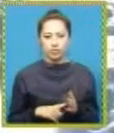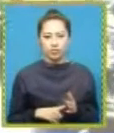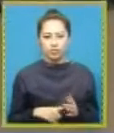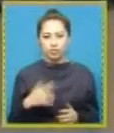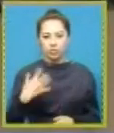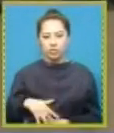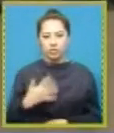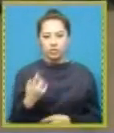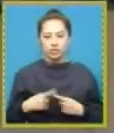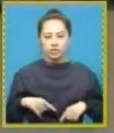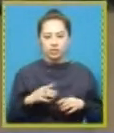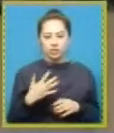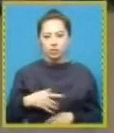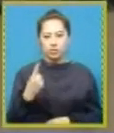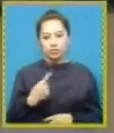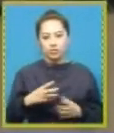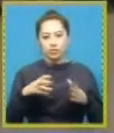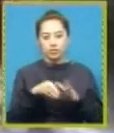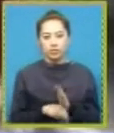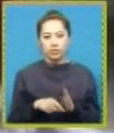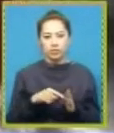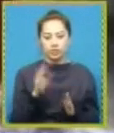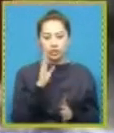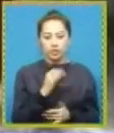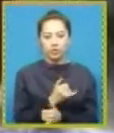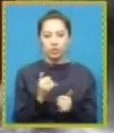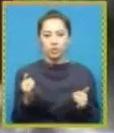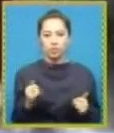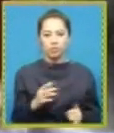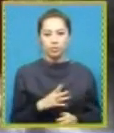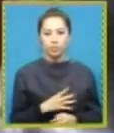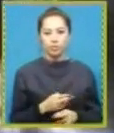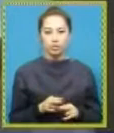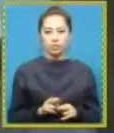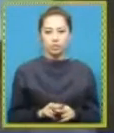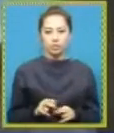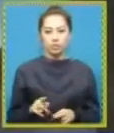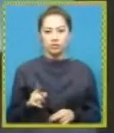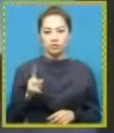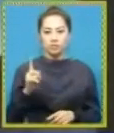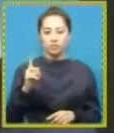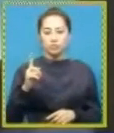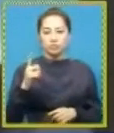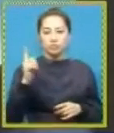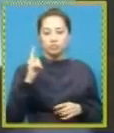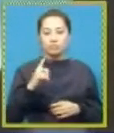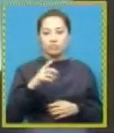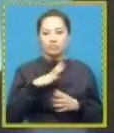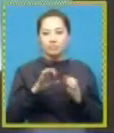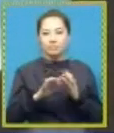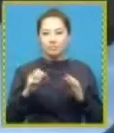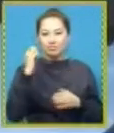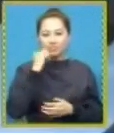мекен болса, оның 51-і қазіргі таңда таза ауыз суға қол жеткізген. Кеңес заманнан қалған құбырлар қайта жаңартылып